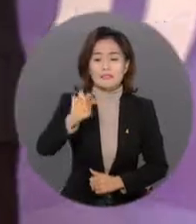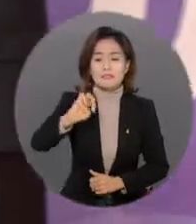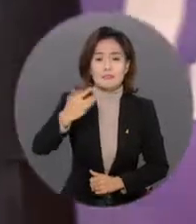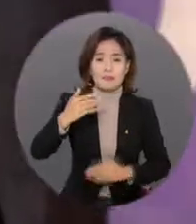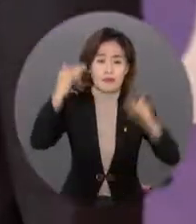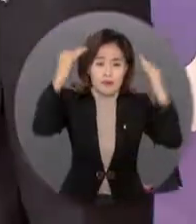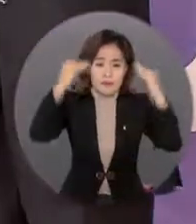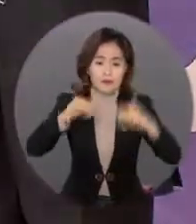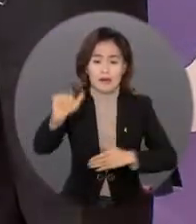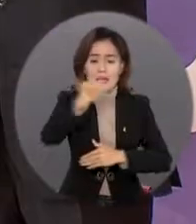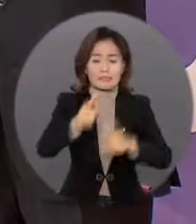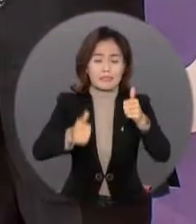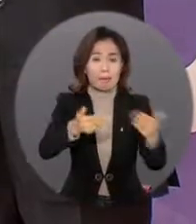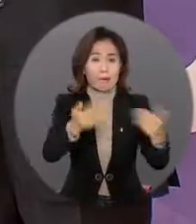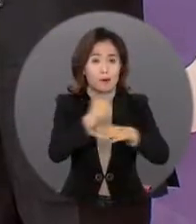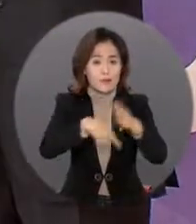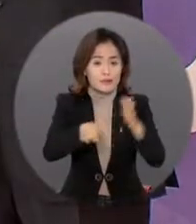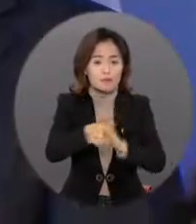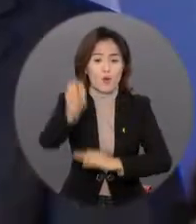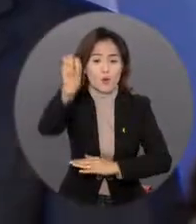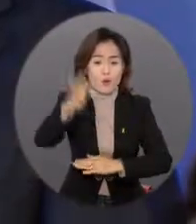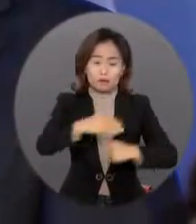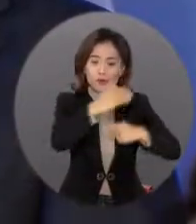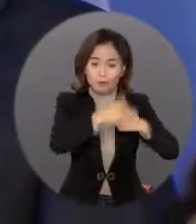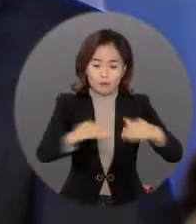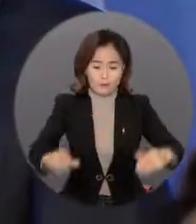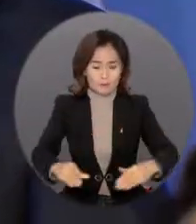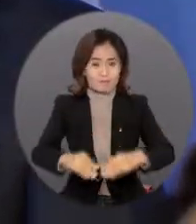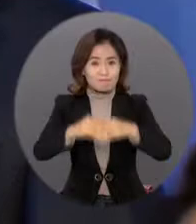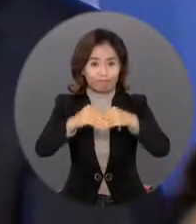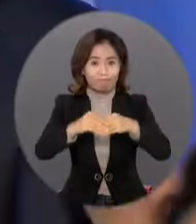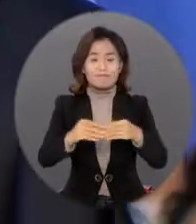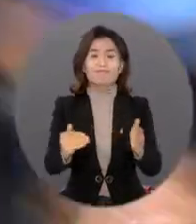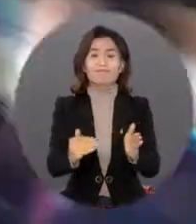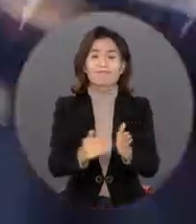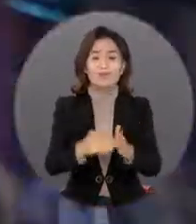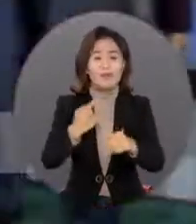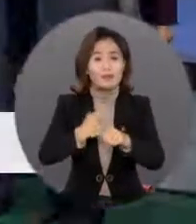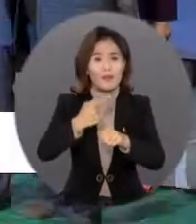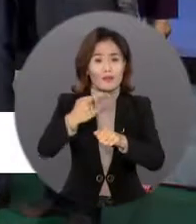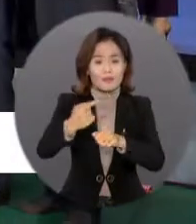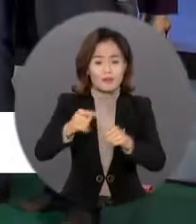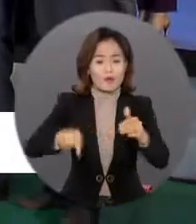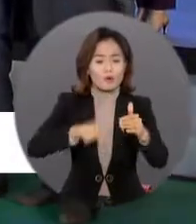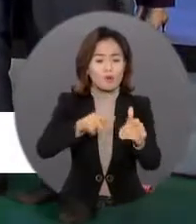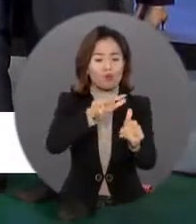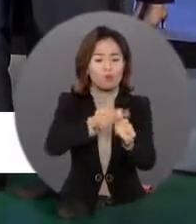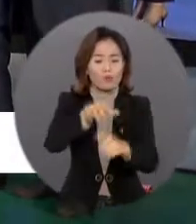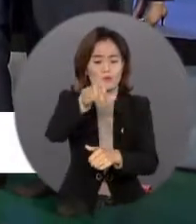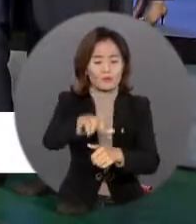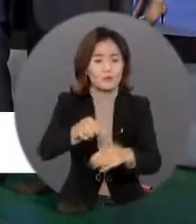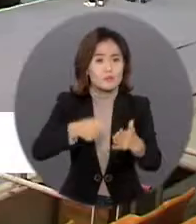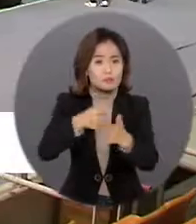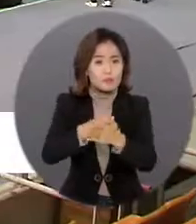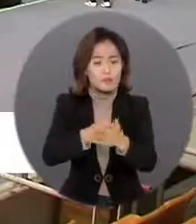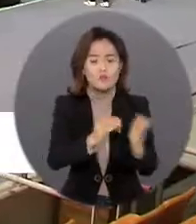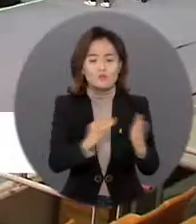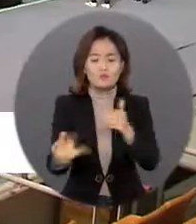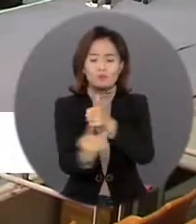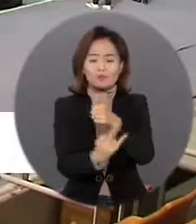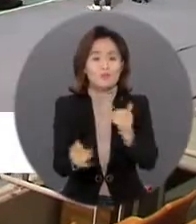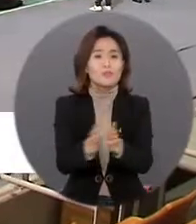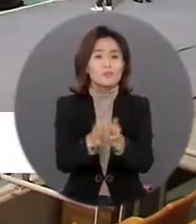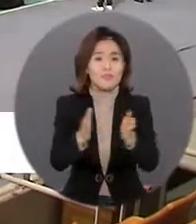2038년 하계 아시안게임 유치를 위해 광주와 대구가 손을 맞잡았습니다. 내년에 국내 후보 도시를 정하기로 한 가운데